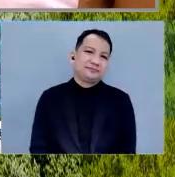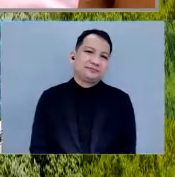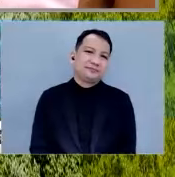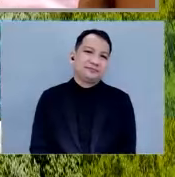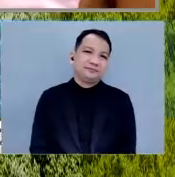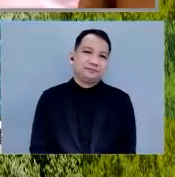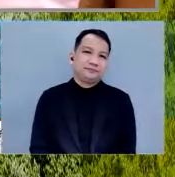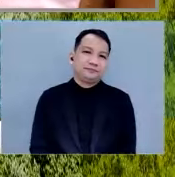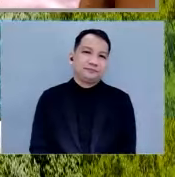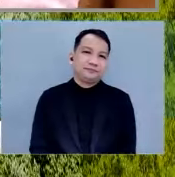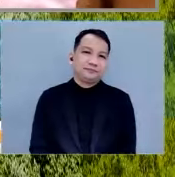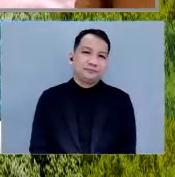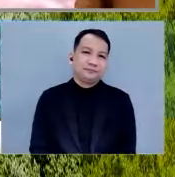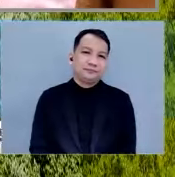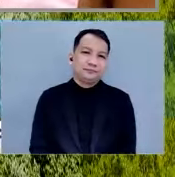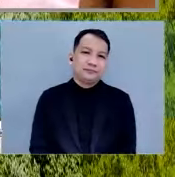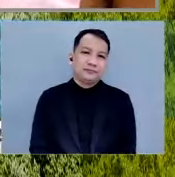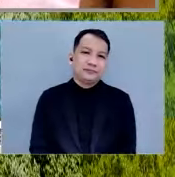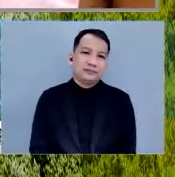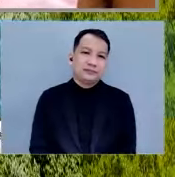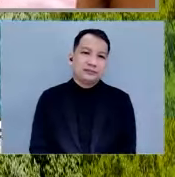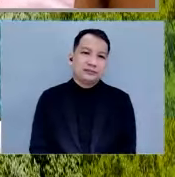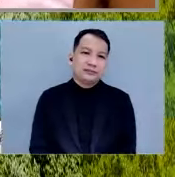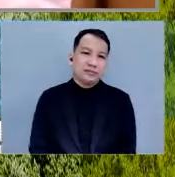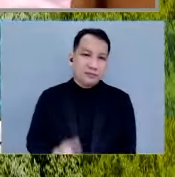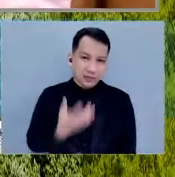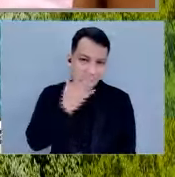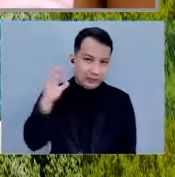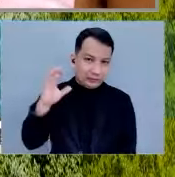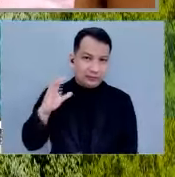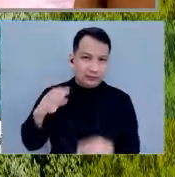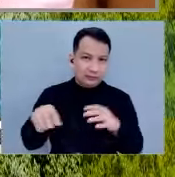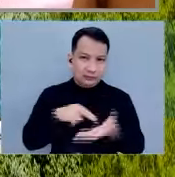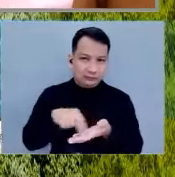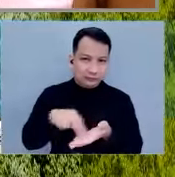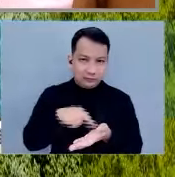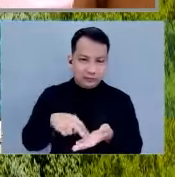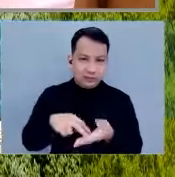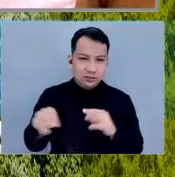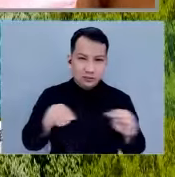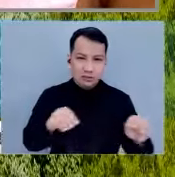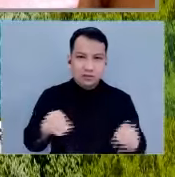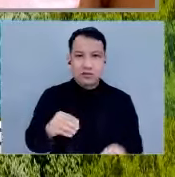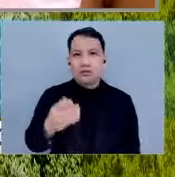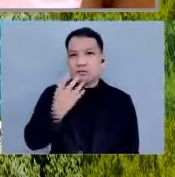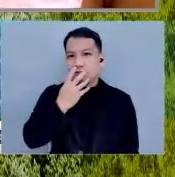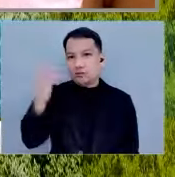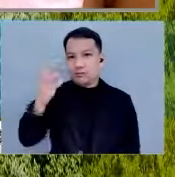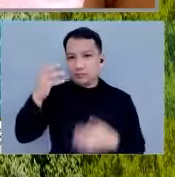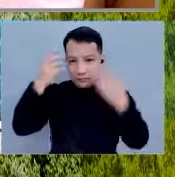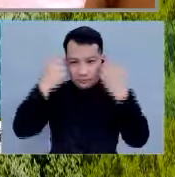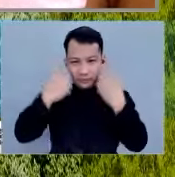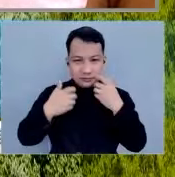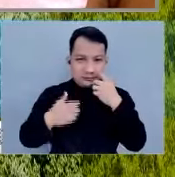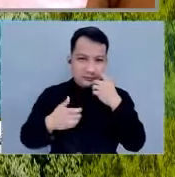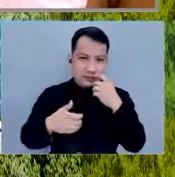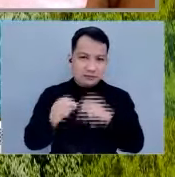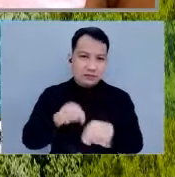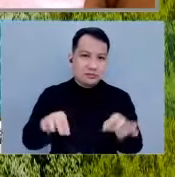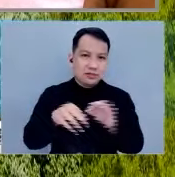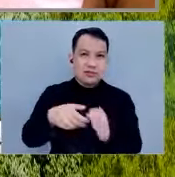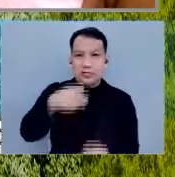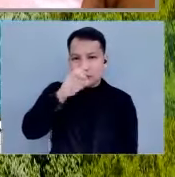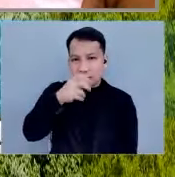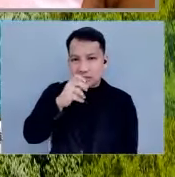mong napakainit at gagalaw ka ng ng talagang sobrang sobra ano talagang hydrate muna Opo tsaka kailangan